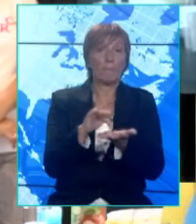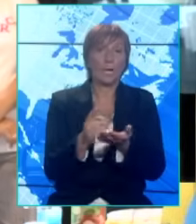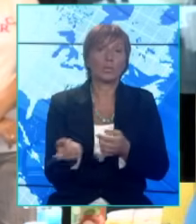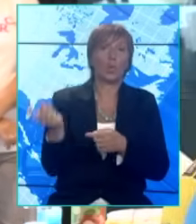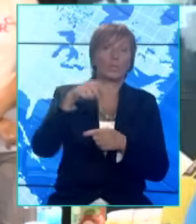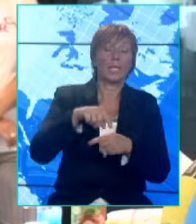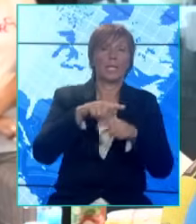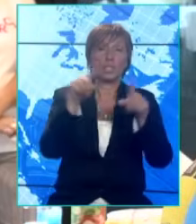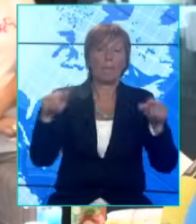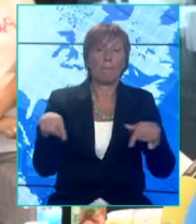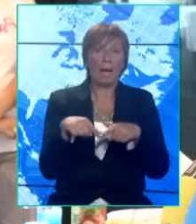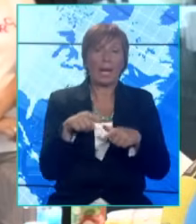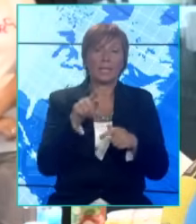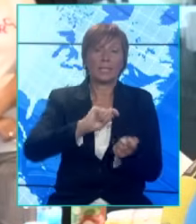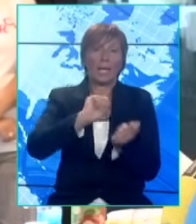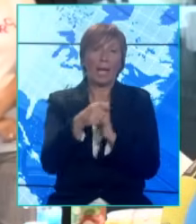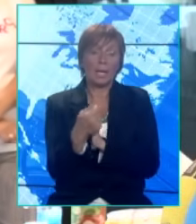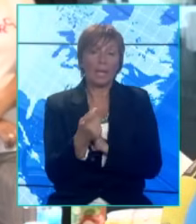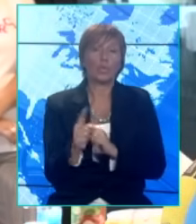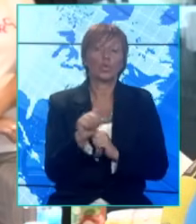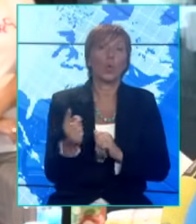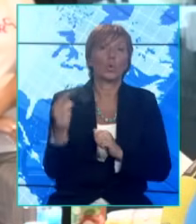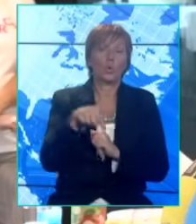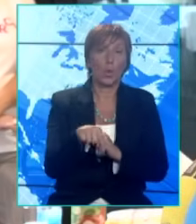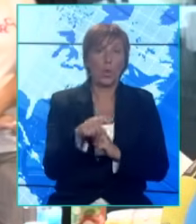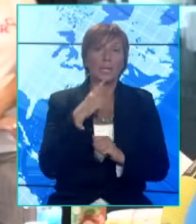sljedećem paketu tih reformi do toga da se